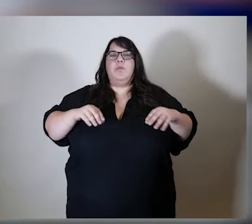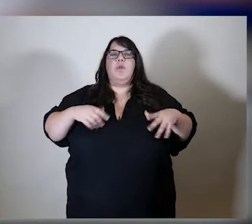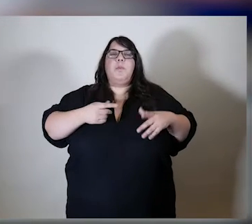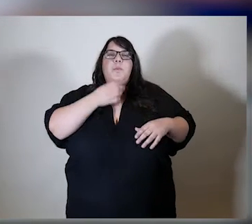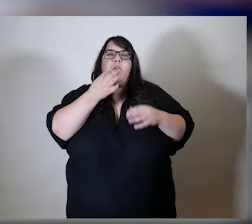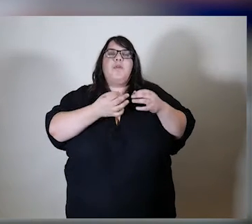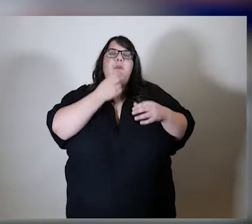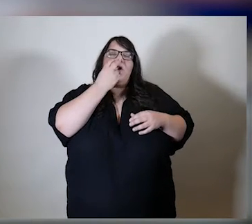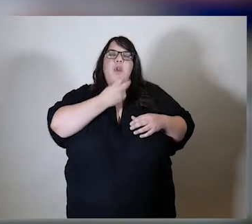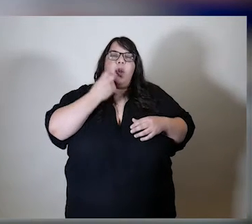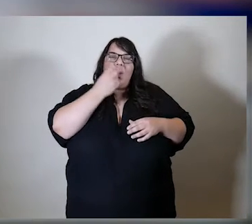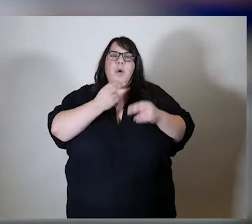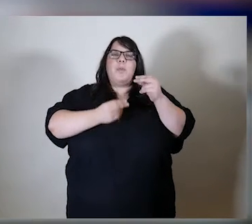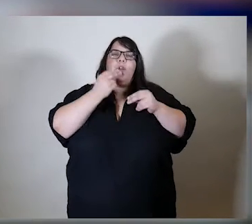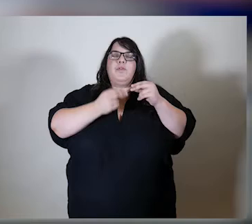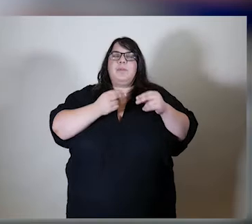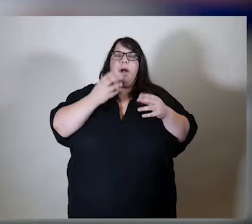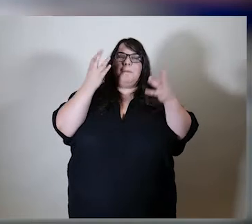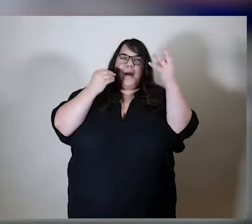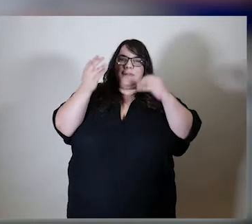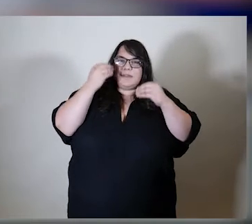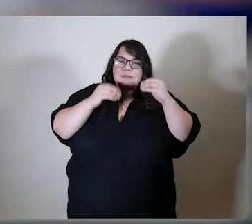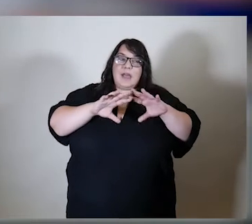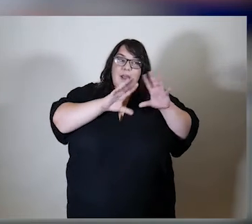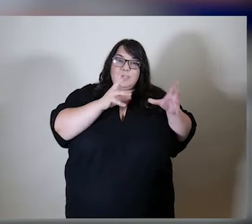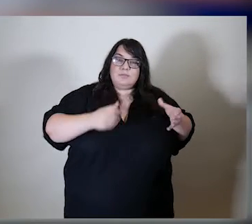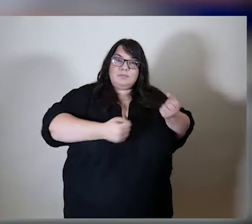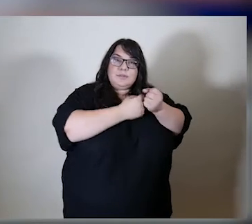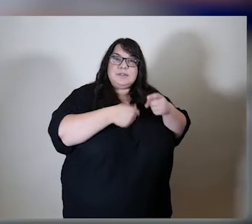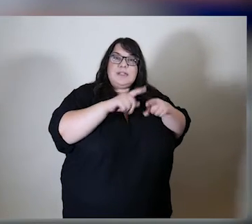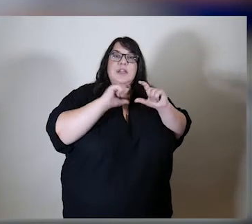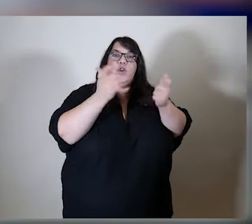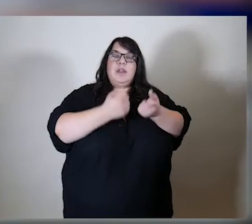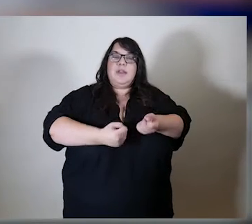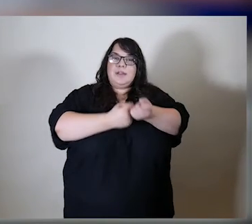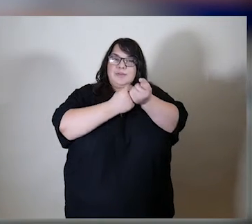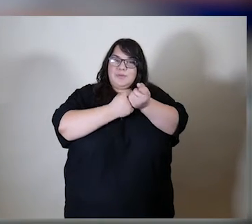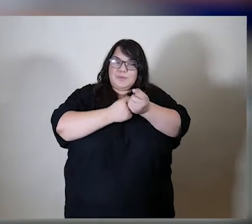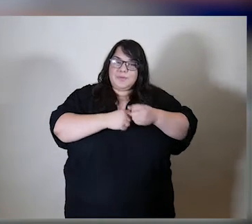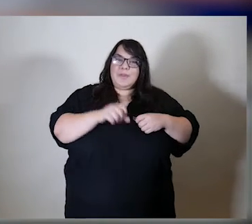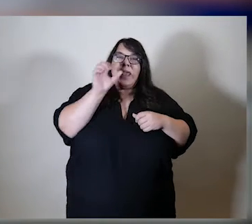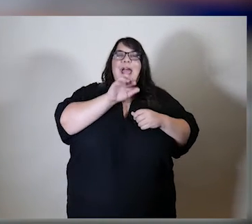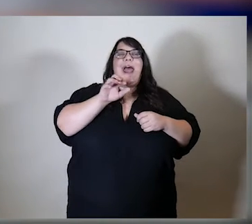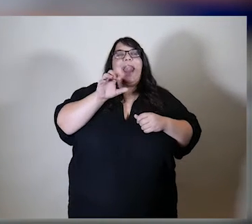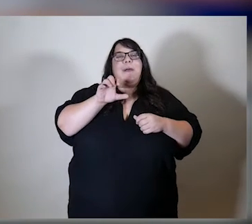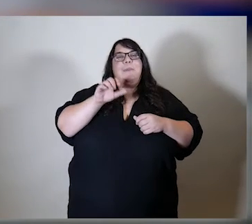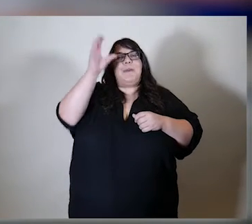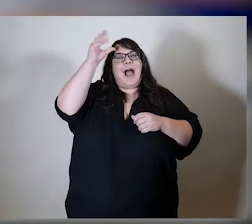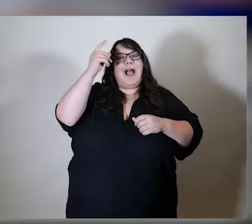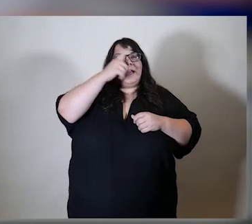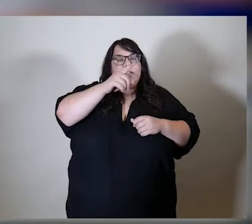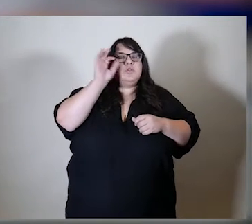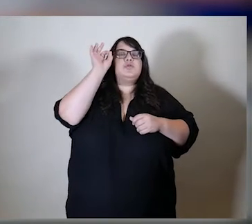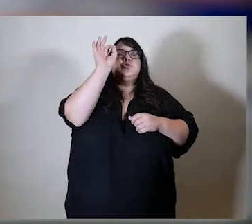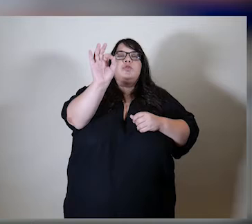προβλήματα λόγου και μάθησης, φροντίζοντας παράλληλα και τη στήριξη των οικογενειών τους. Αποστολή της ΕΛΕΠΑΠ Αγρινίου είναι να παρέχει